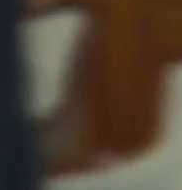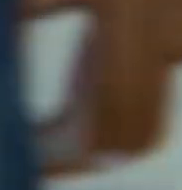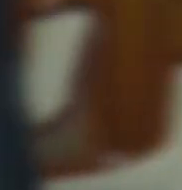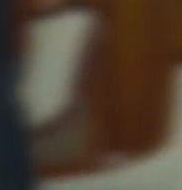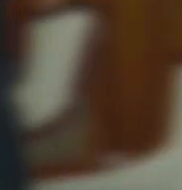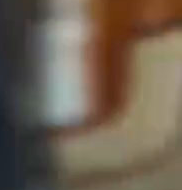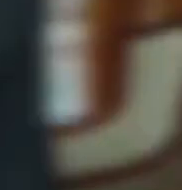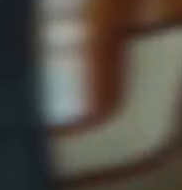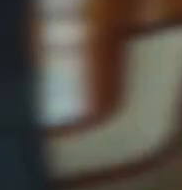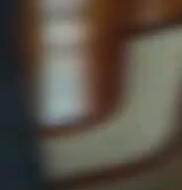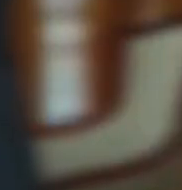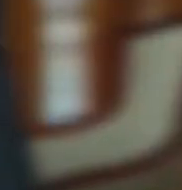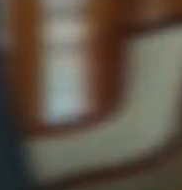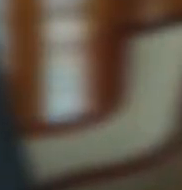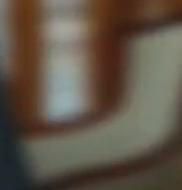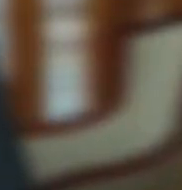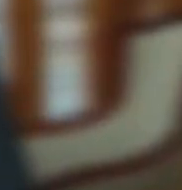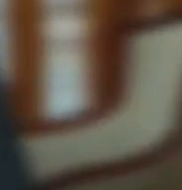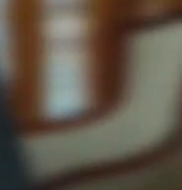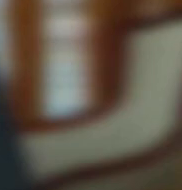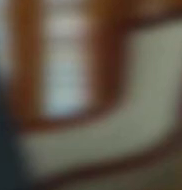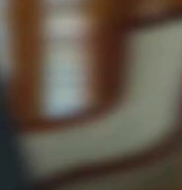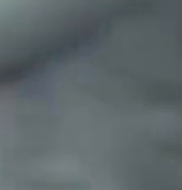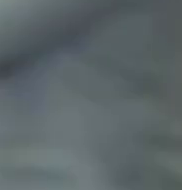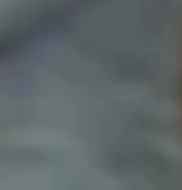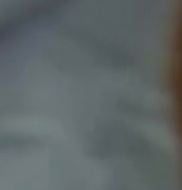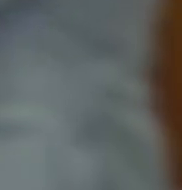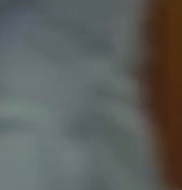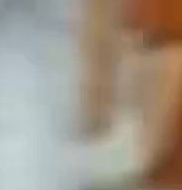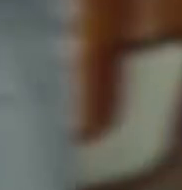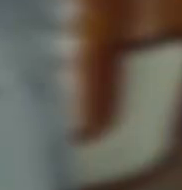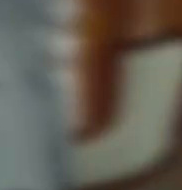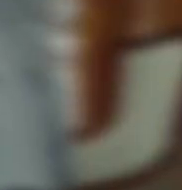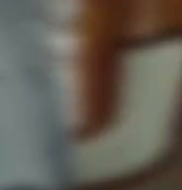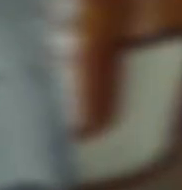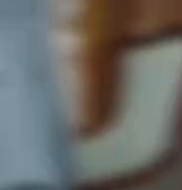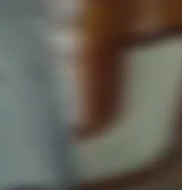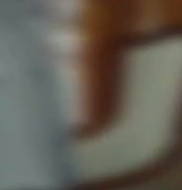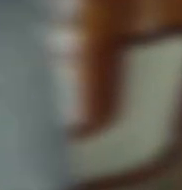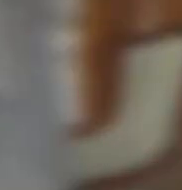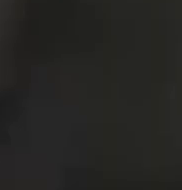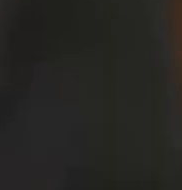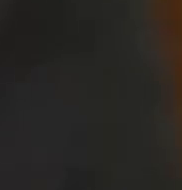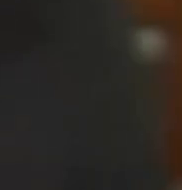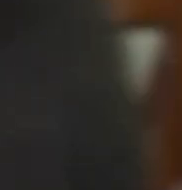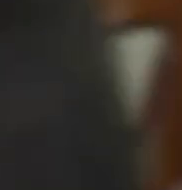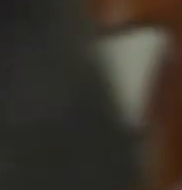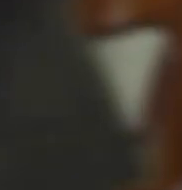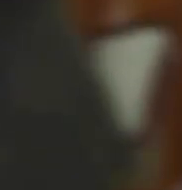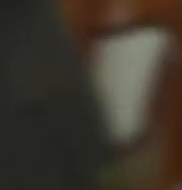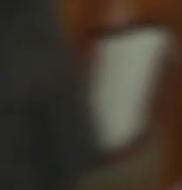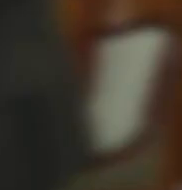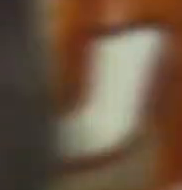එක්කෝ එයාගේ සමකාලීනයන්ව ඇත්තටම එහෙම හමුදා නිලධාරින් පත් කරලා හදපු එක